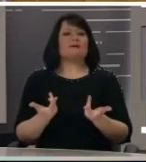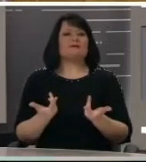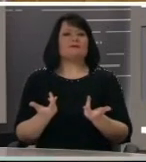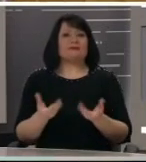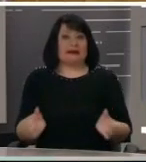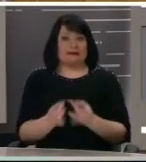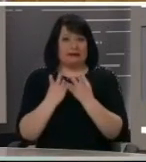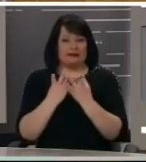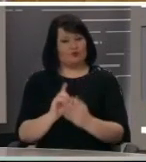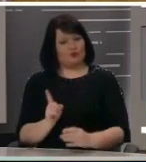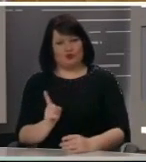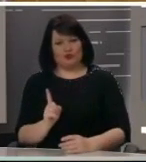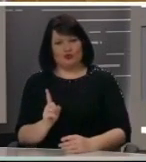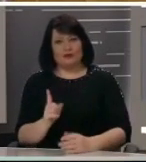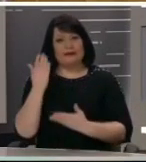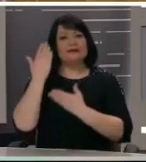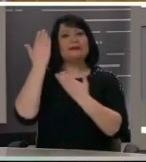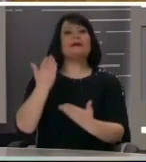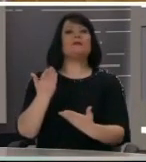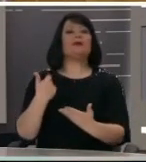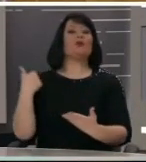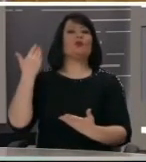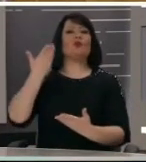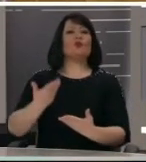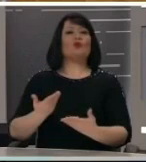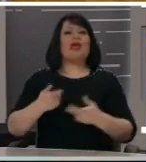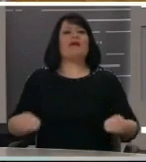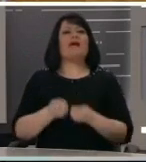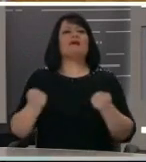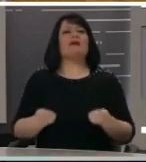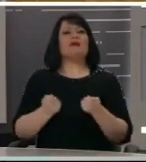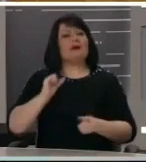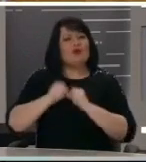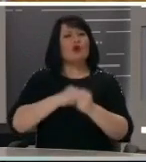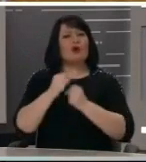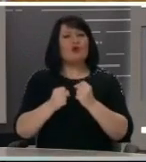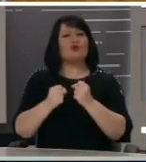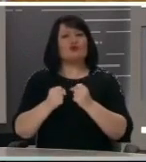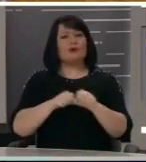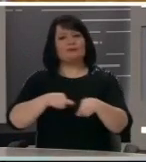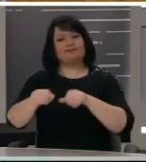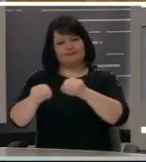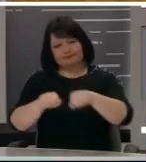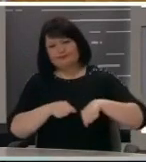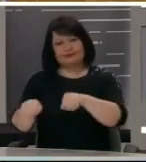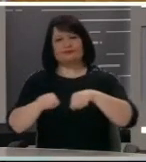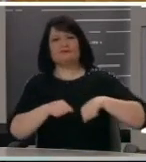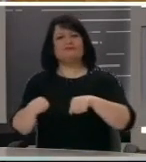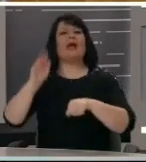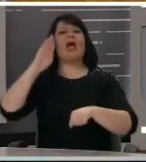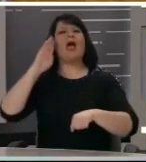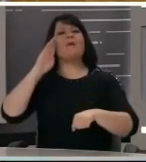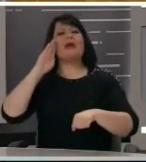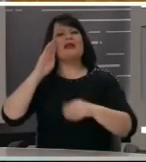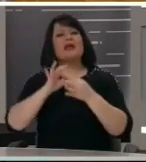όχι τυχαία, αλλά για να τιμήσει τους αγώνες των εργατριών της Κλώστο Ιφαντουργίας στη Νέα Υόρκη,